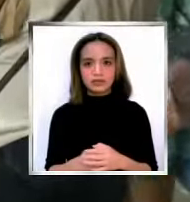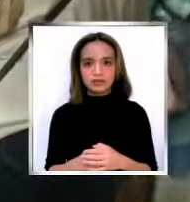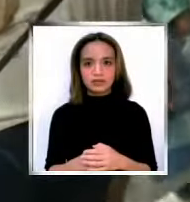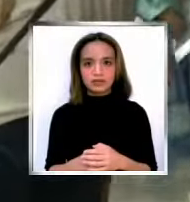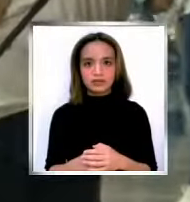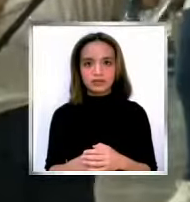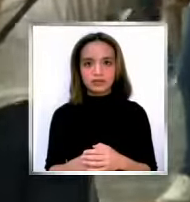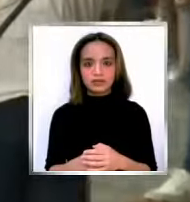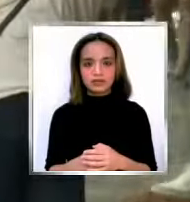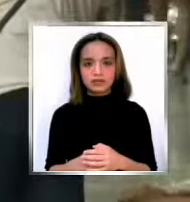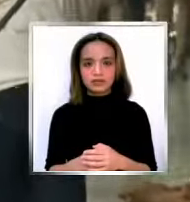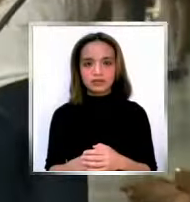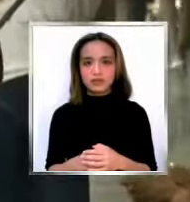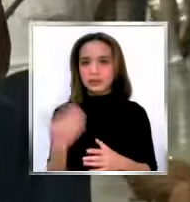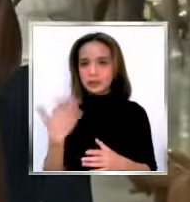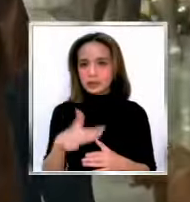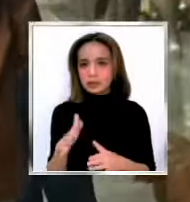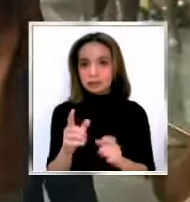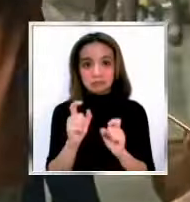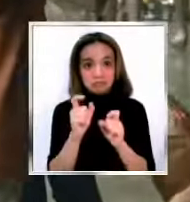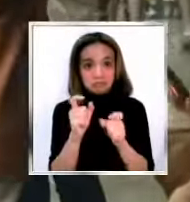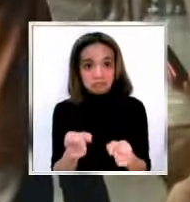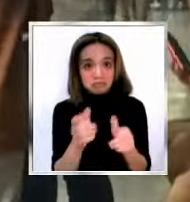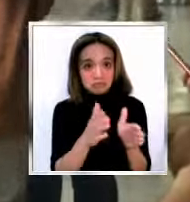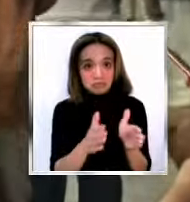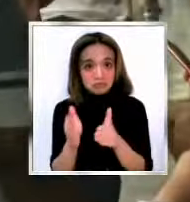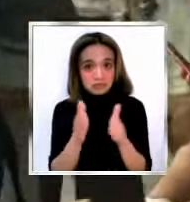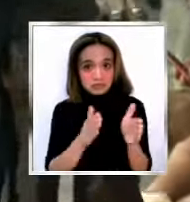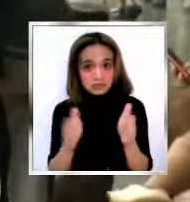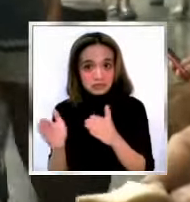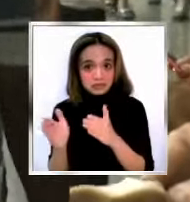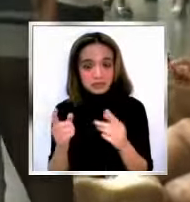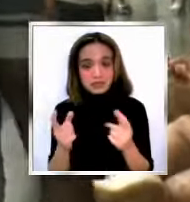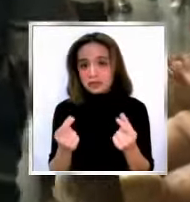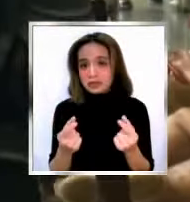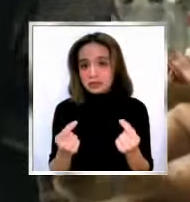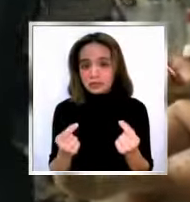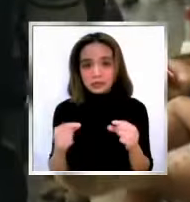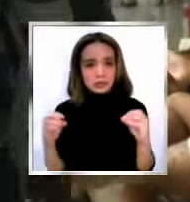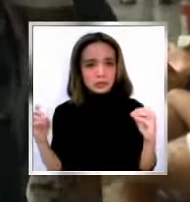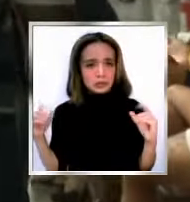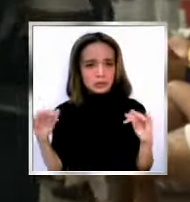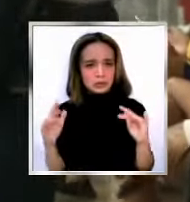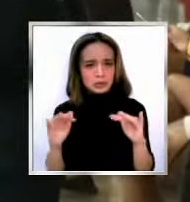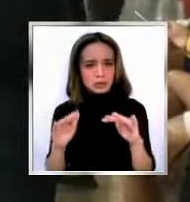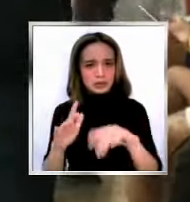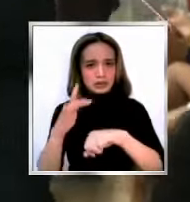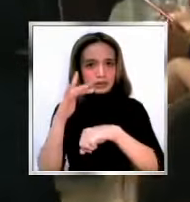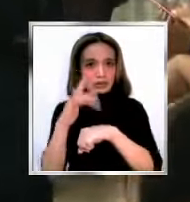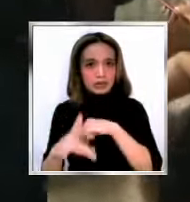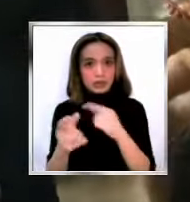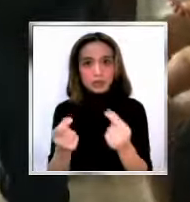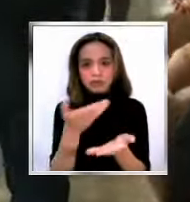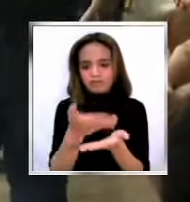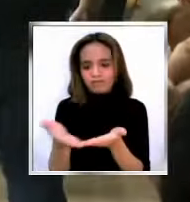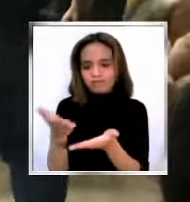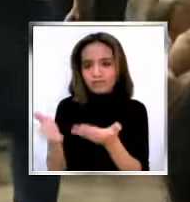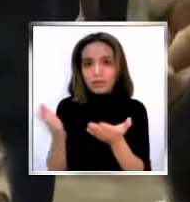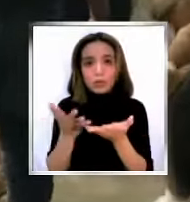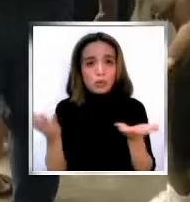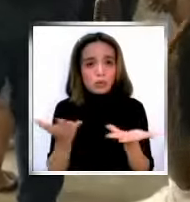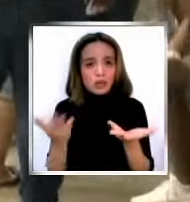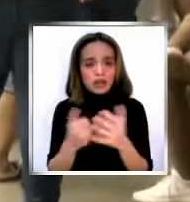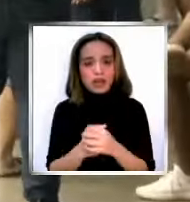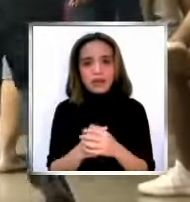Mulang panregalo ba ikaw mo? Yan ang dinadayo ng mga nag-e-early Christmas shopping sa Outdoor Tiangge sa